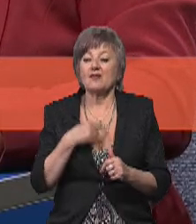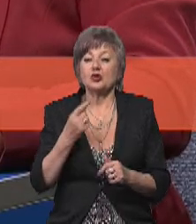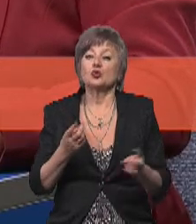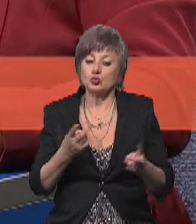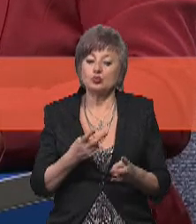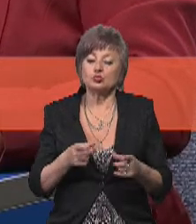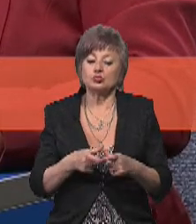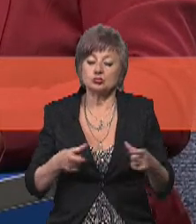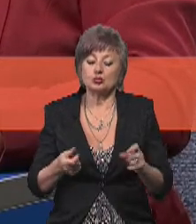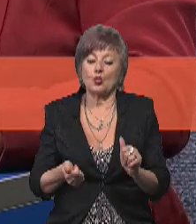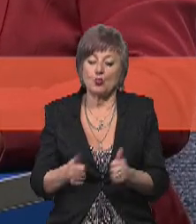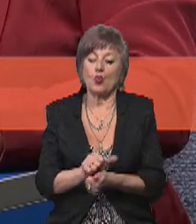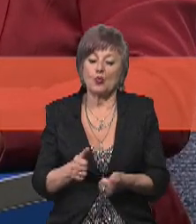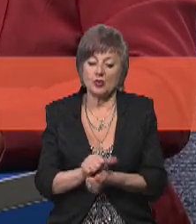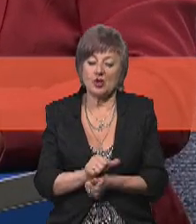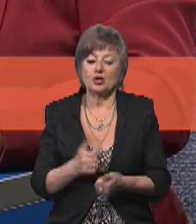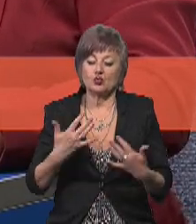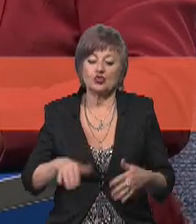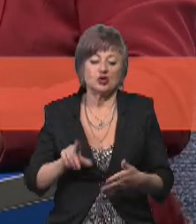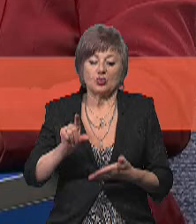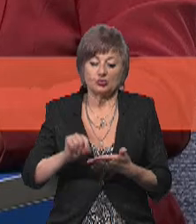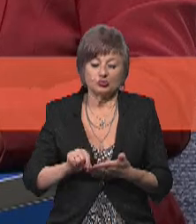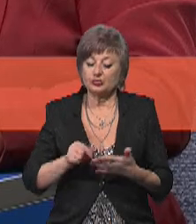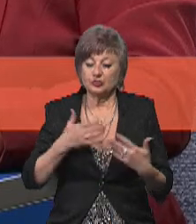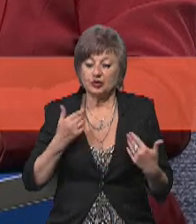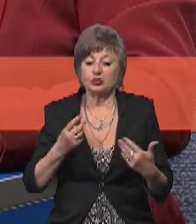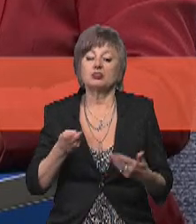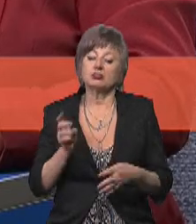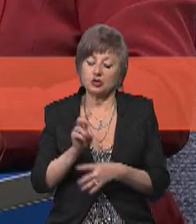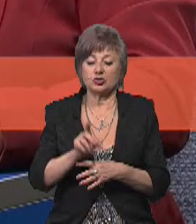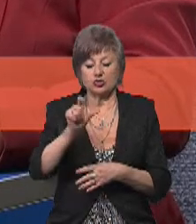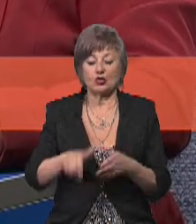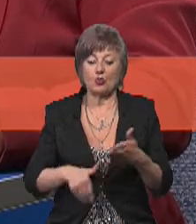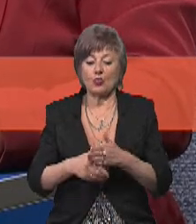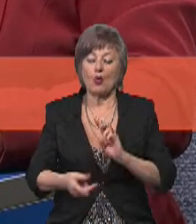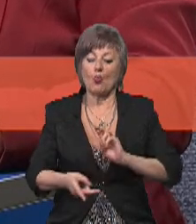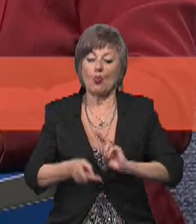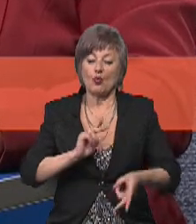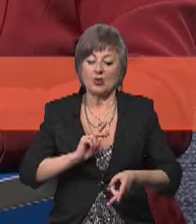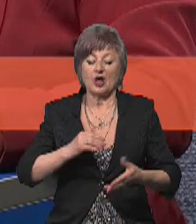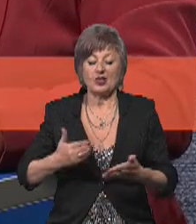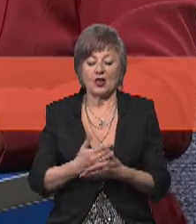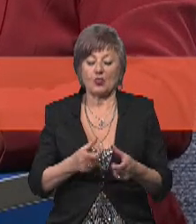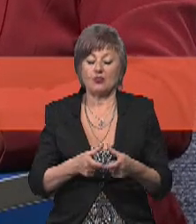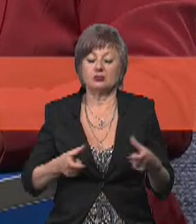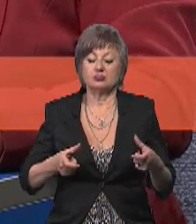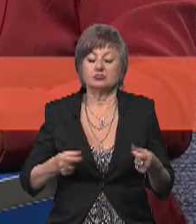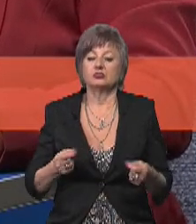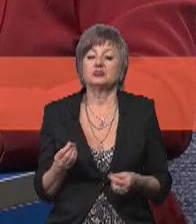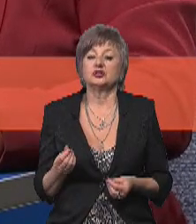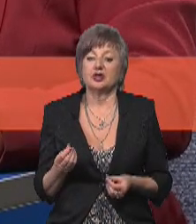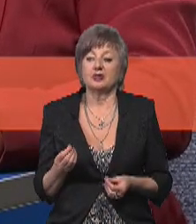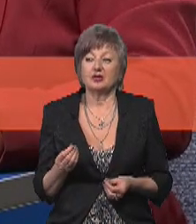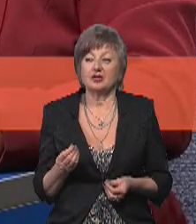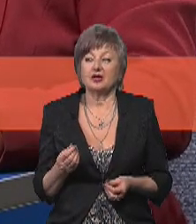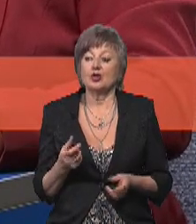що вони виходять вже з обігу, і тому вони прийшли допомогти цій особі і обміняти на нові кошти, які будуть запускати.